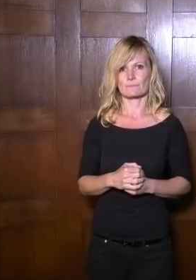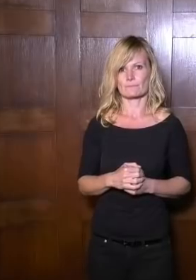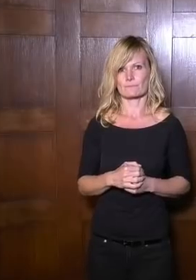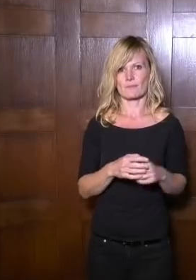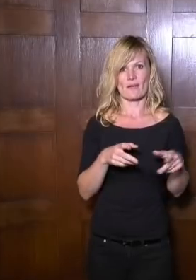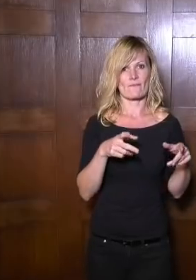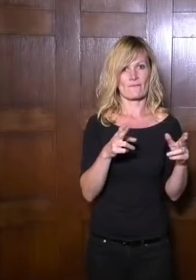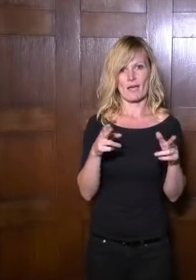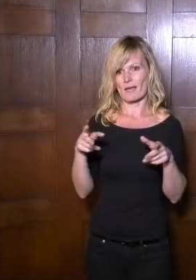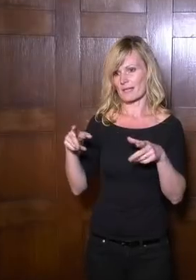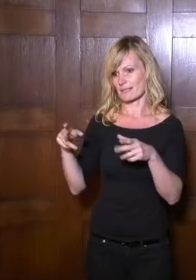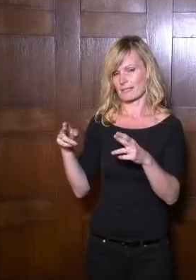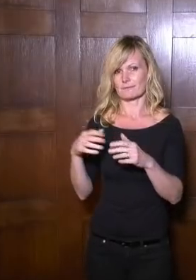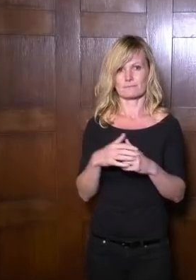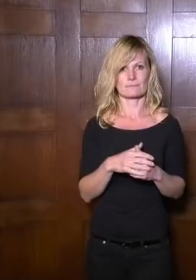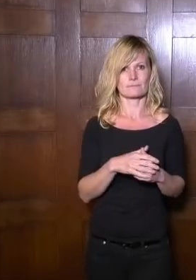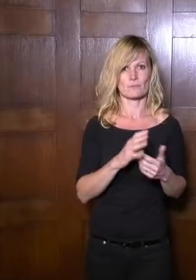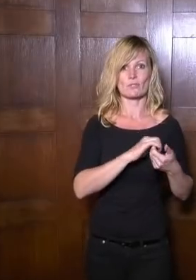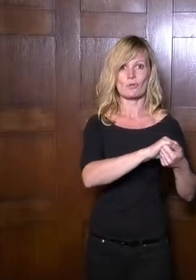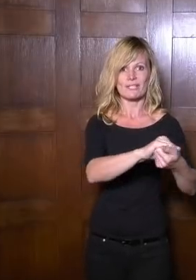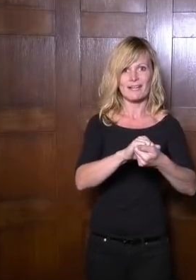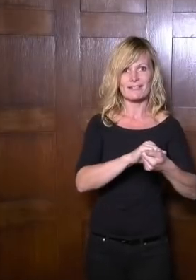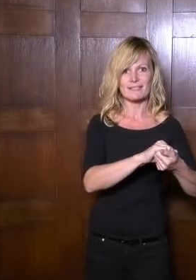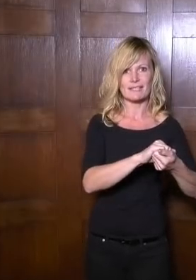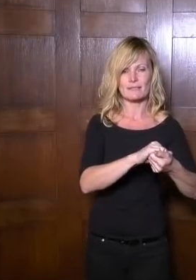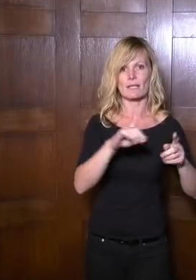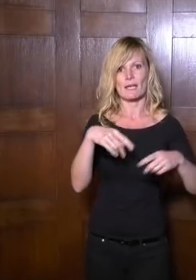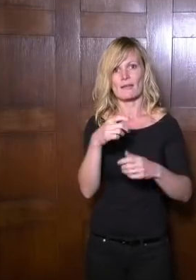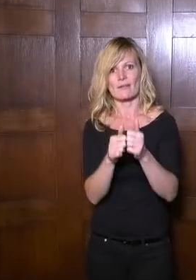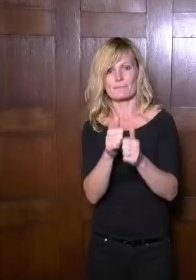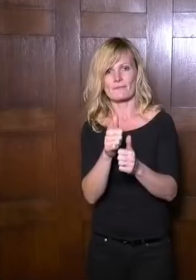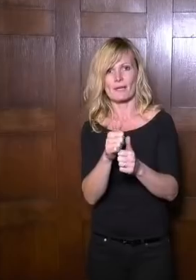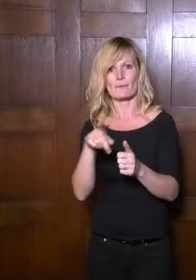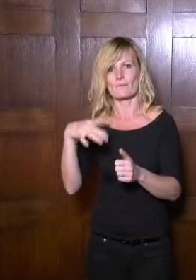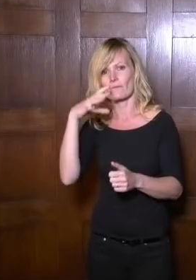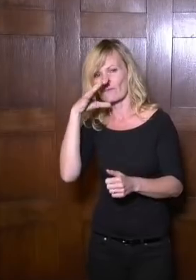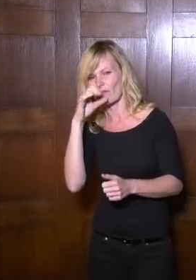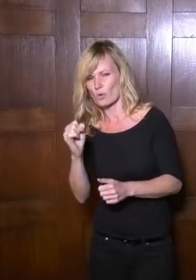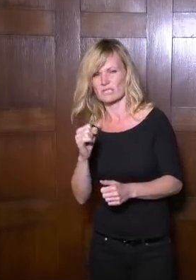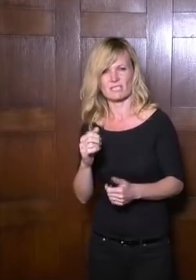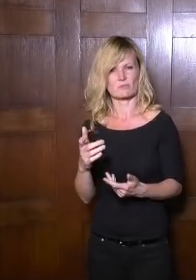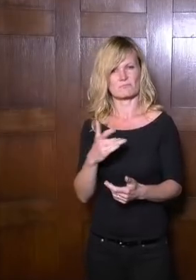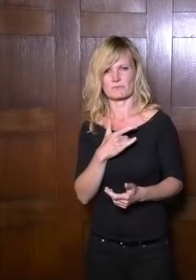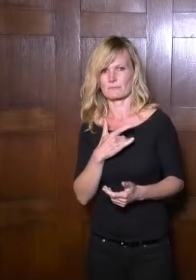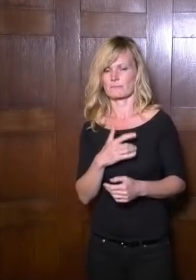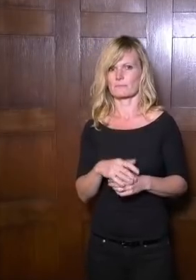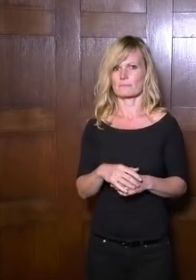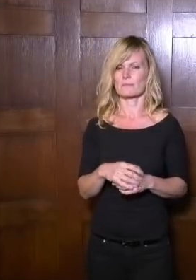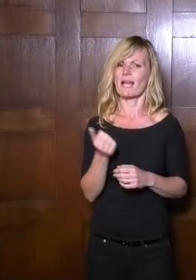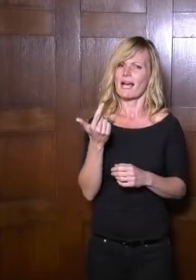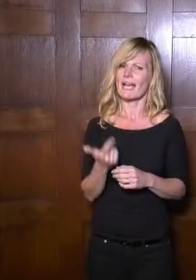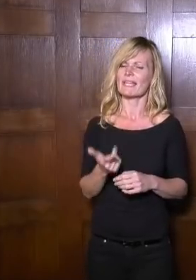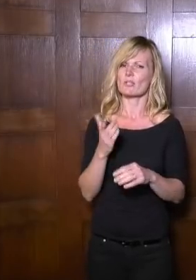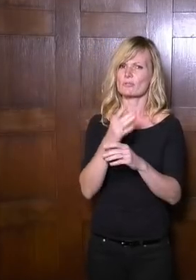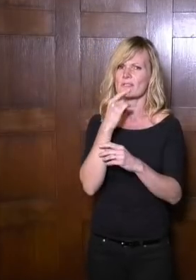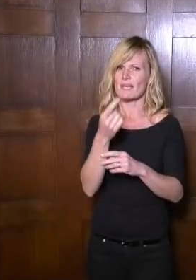Phasen von Solidarität, dann zu Wettbewerb, zu Frustration wurden genannt. Also einige von Ihnen haben bereits